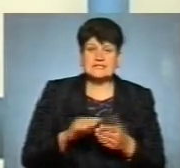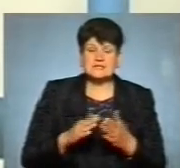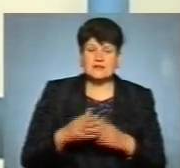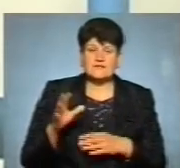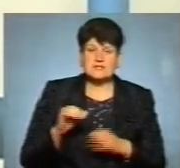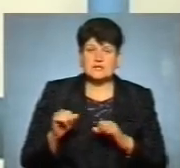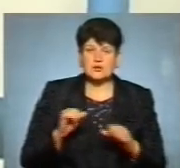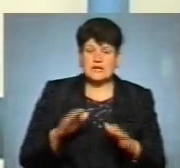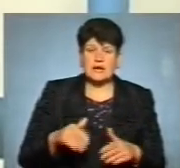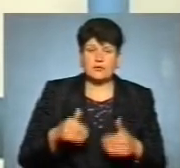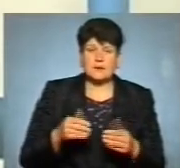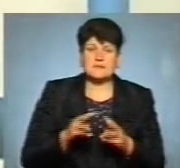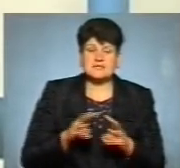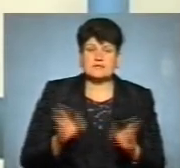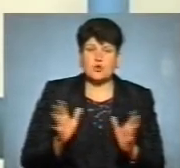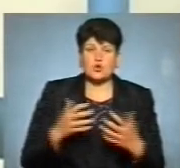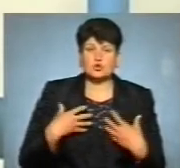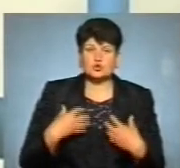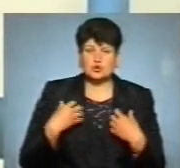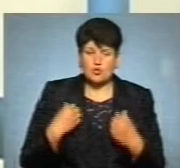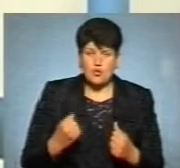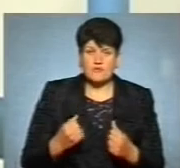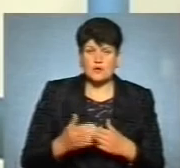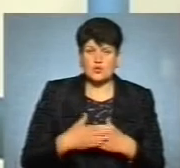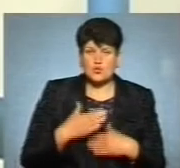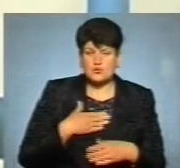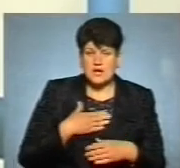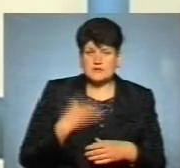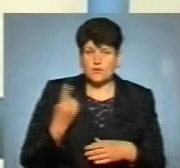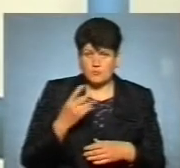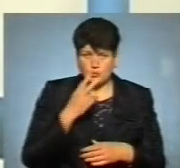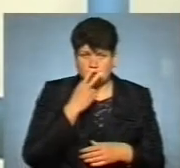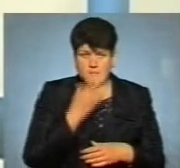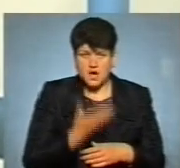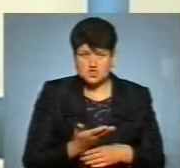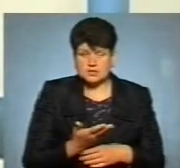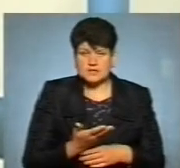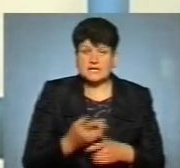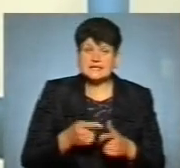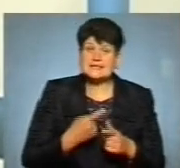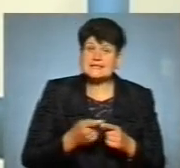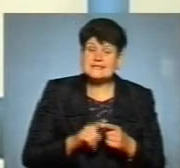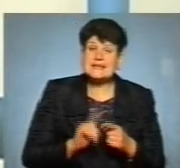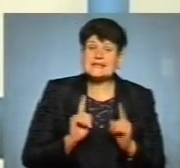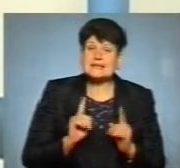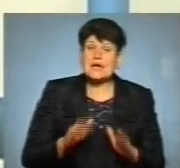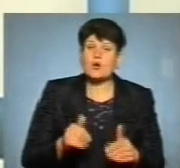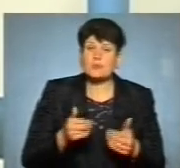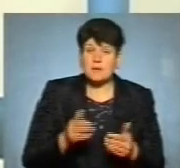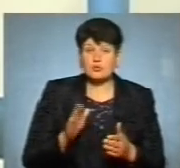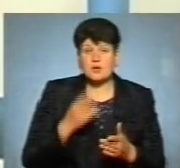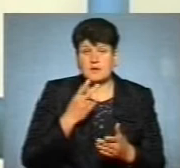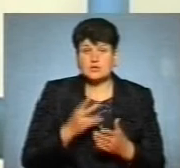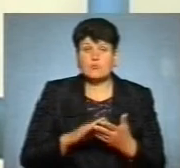керуються рекомендаціями Міністерства охорони здоров'я, і вже безпосередньо в нас в області будемо бачити. Ну це буде від них тільки рекомендація, а ми вже будемо бачити по ситуації в